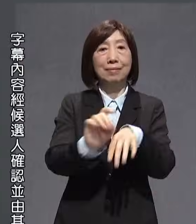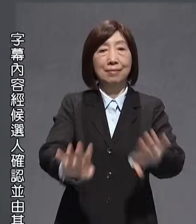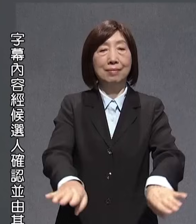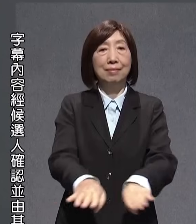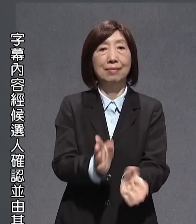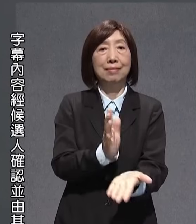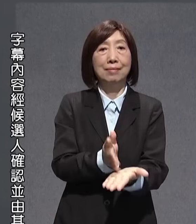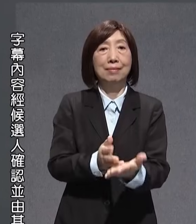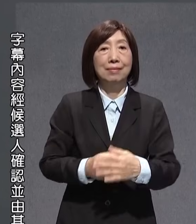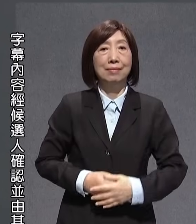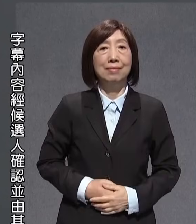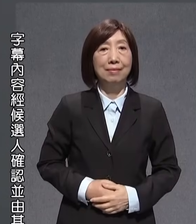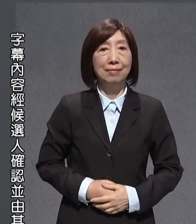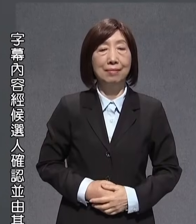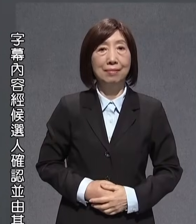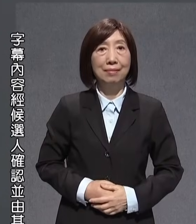言。